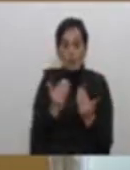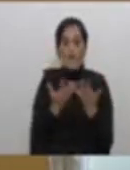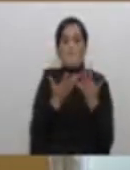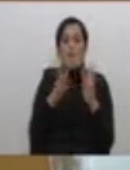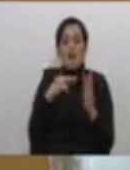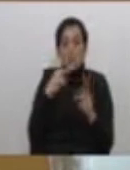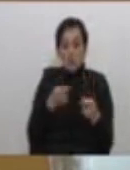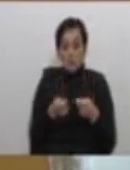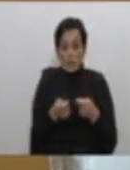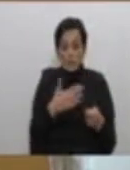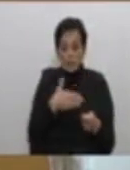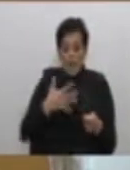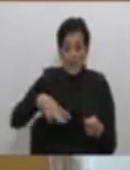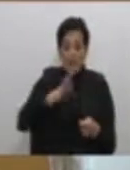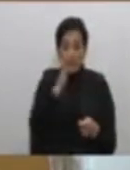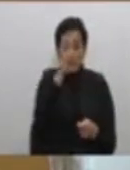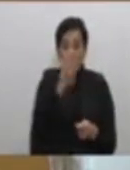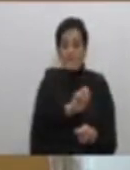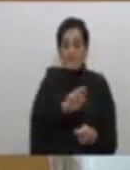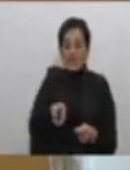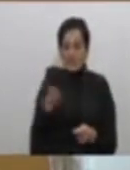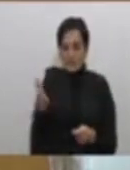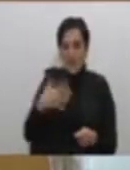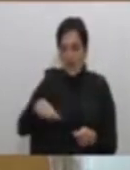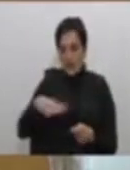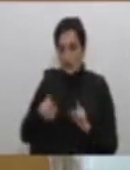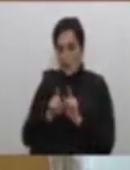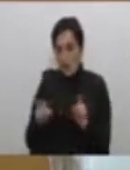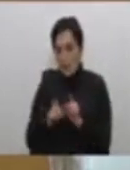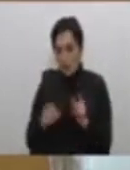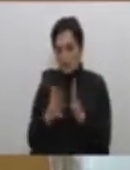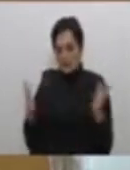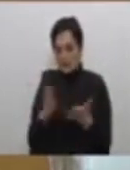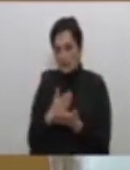უფრთხილდებიან ჩვენი ქვეყნის მომავალს, ვიდრე ქართული ოპოზიციის დიდი ნაწილი. Მადლობთ.